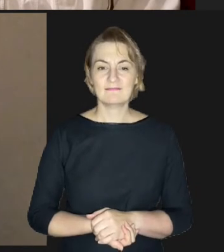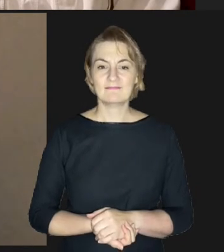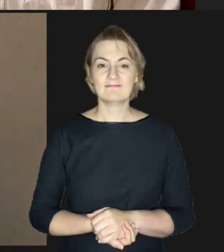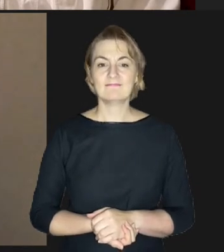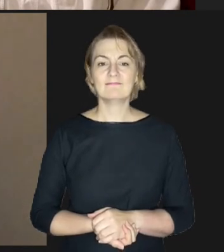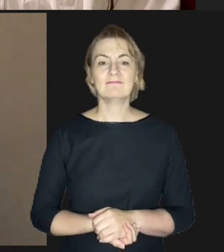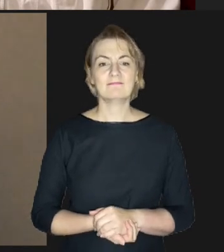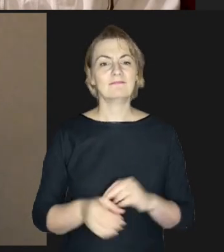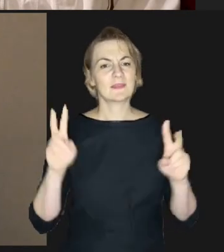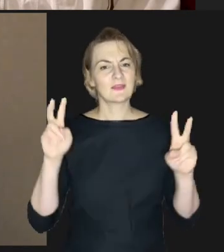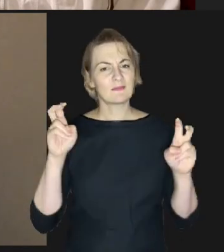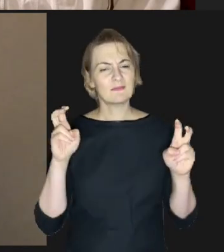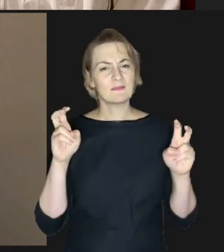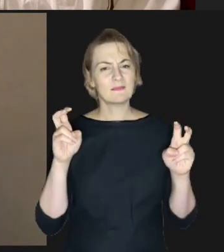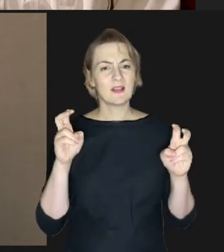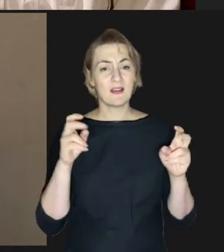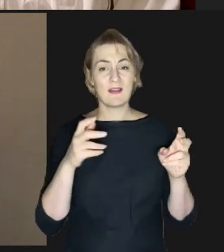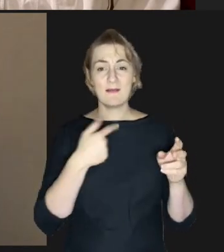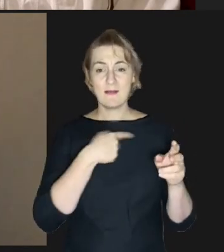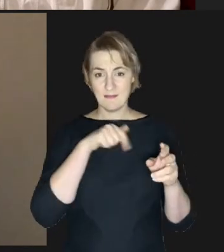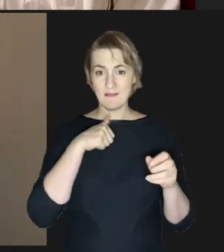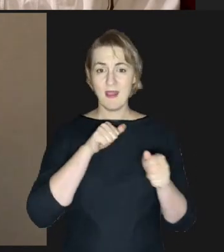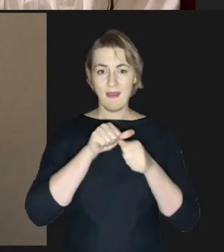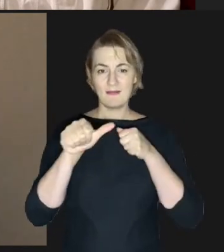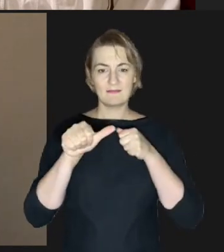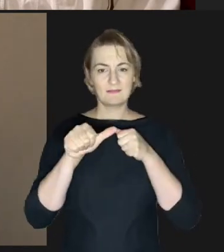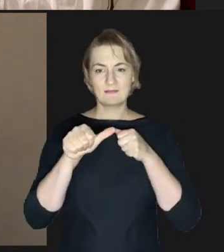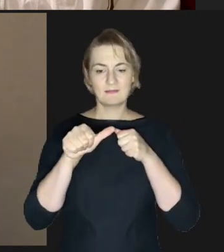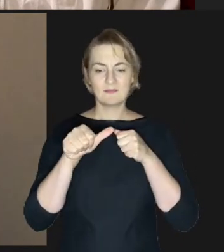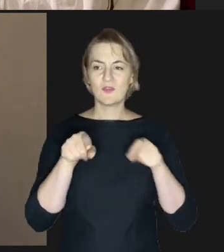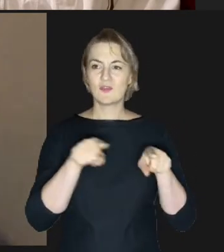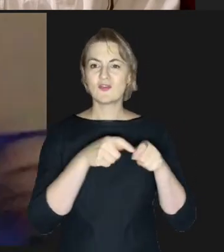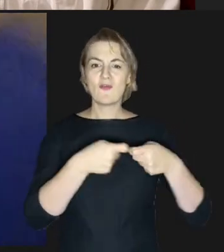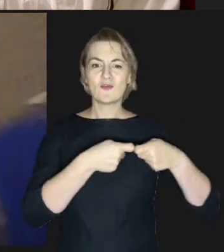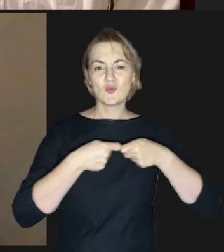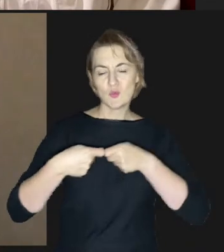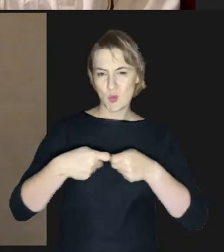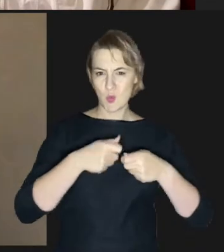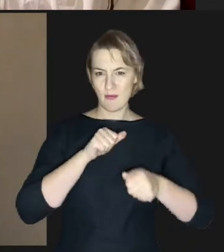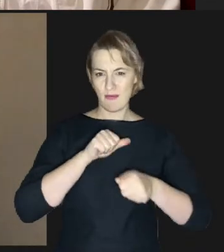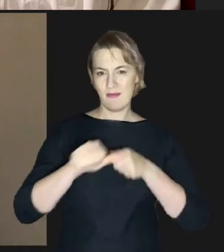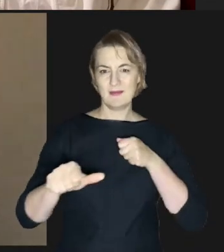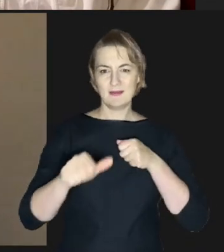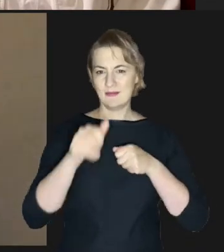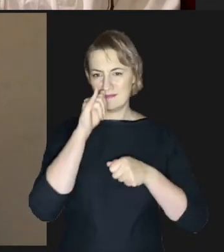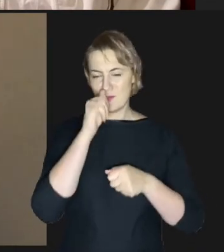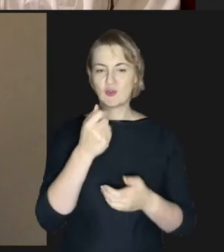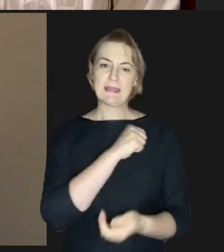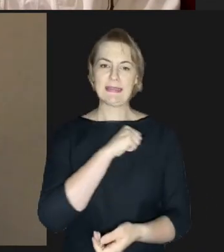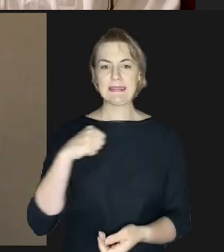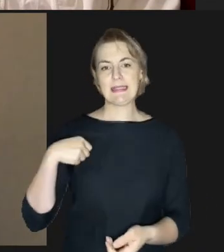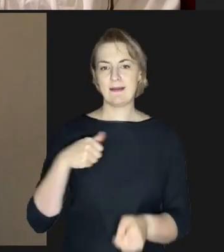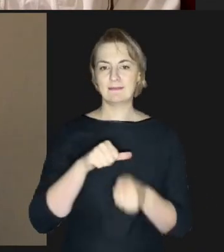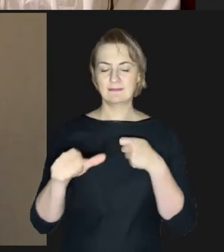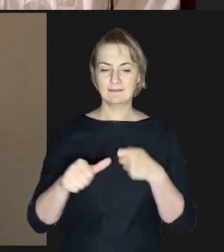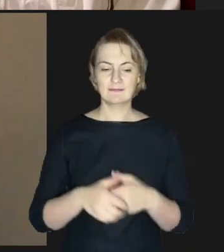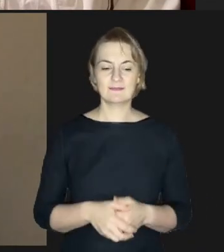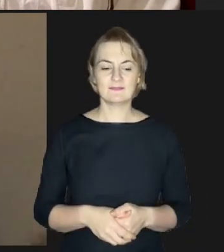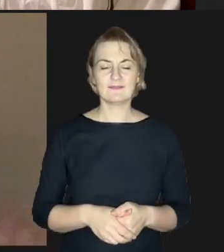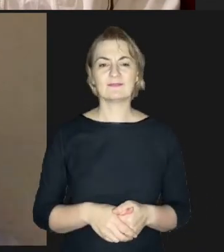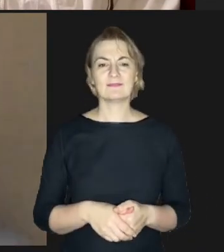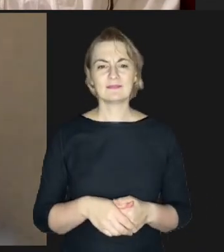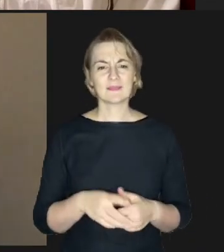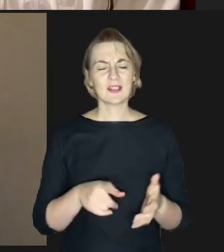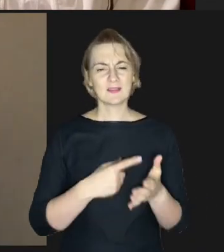to znaczy współistnieć, nie możemy po prostu istnieć. Musimy współistnieć ze wszystkim. Ja to ze studentami